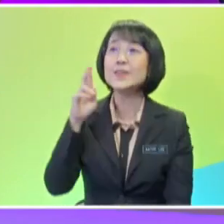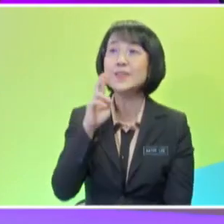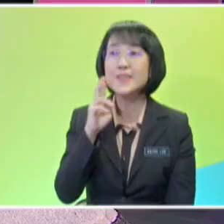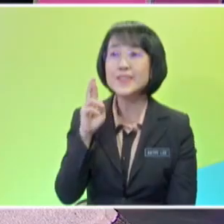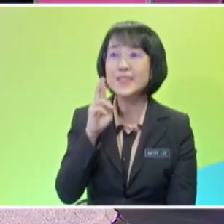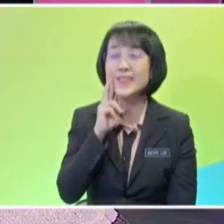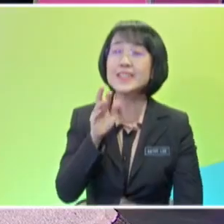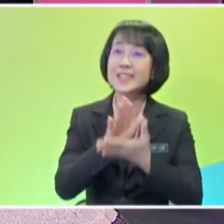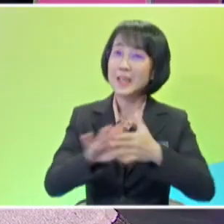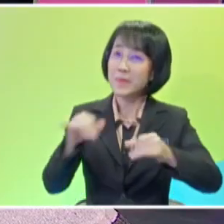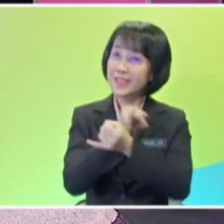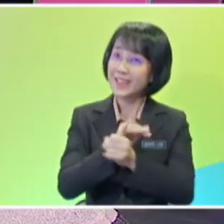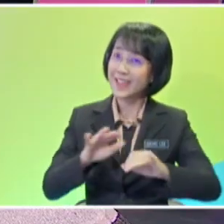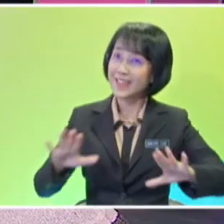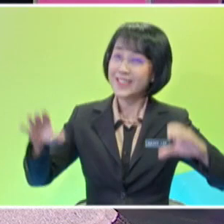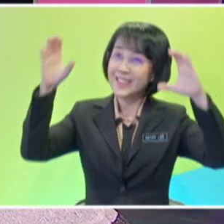sejahtera